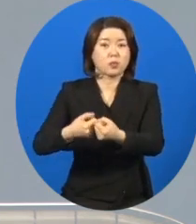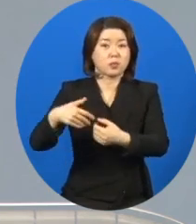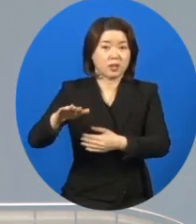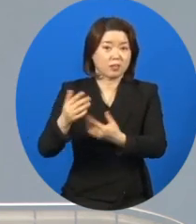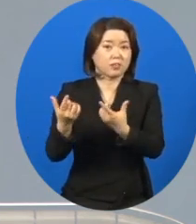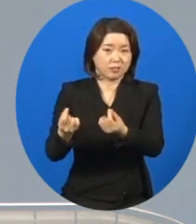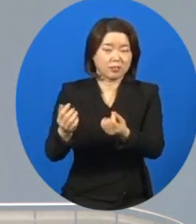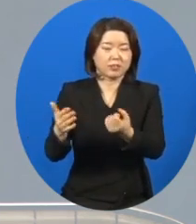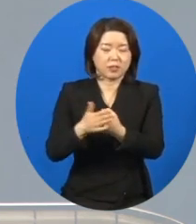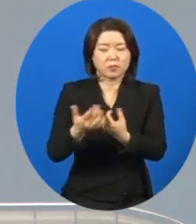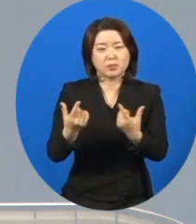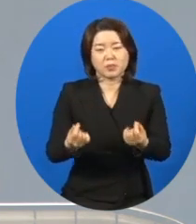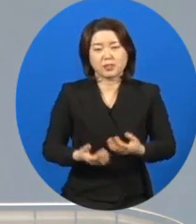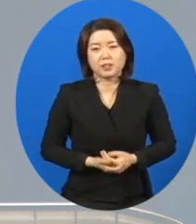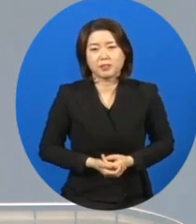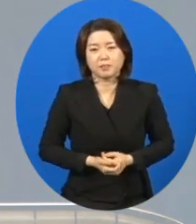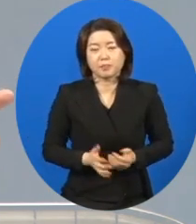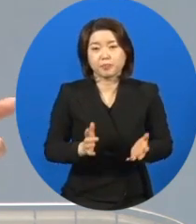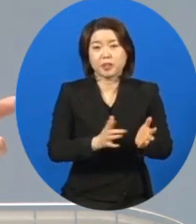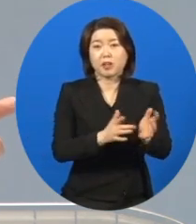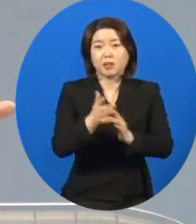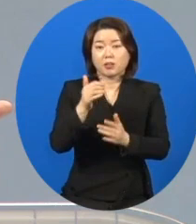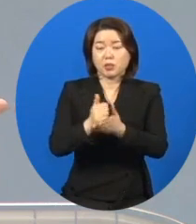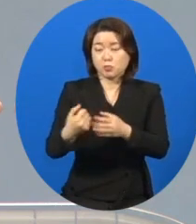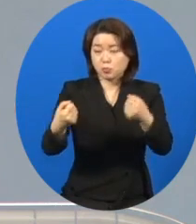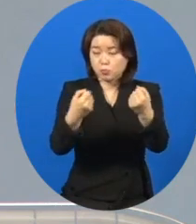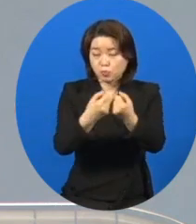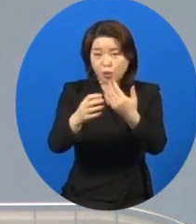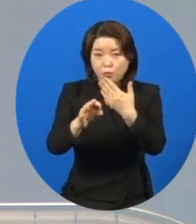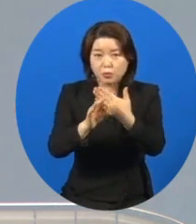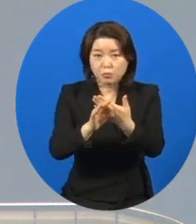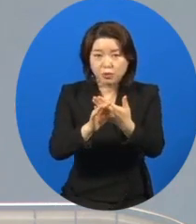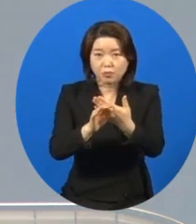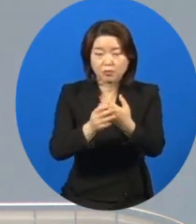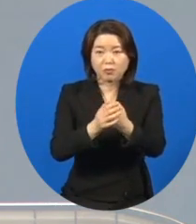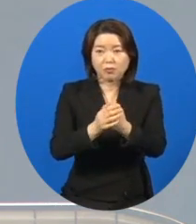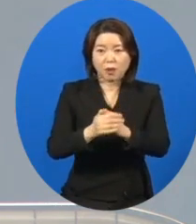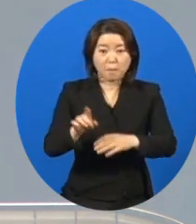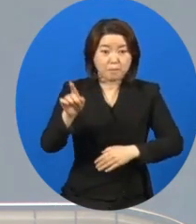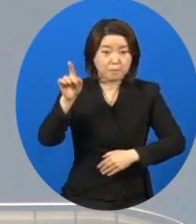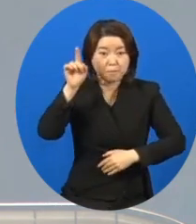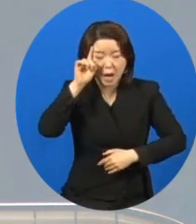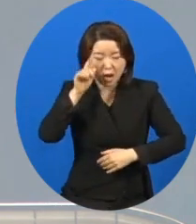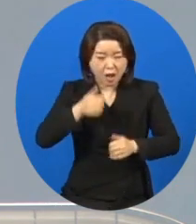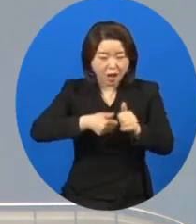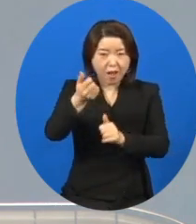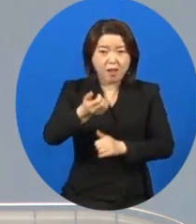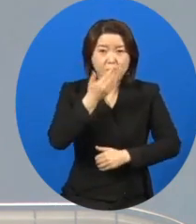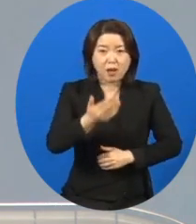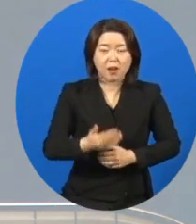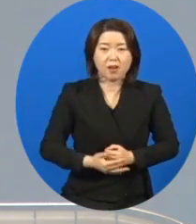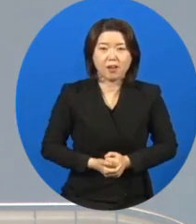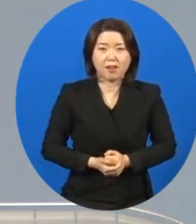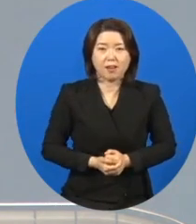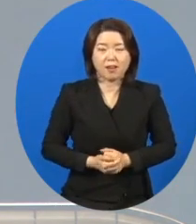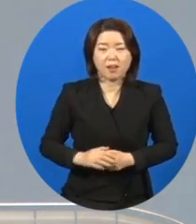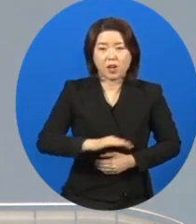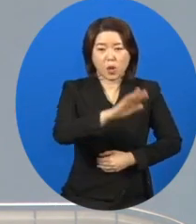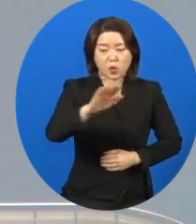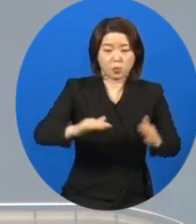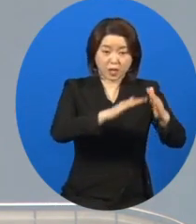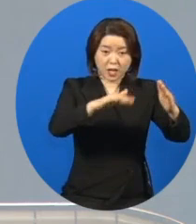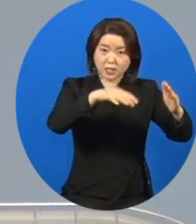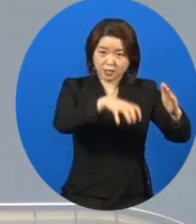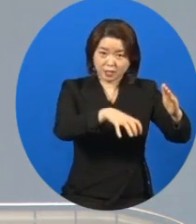때문에, 아, 예수님께서 싸우시면 백전백승이죠. 우리가 가정